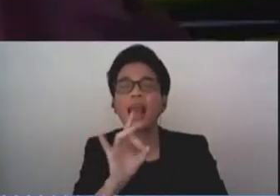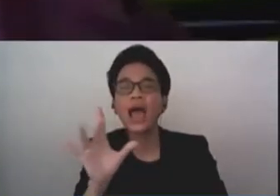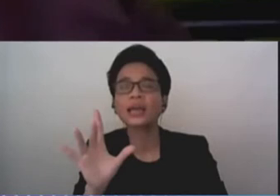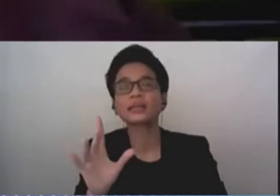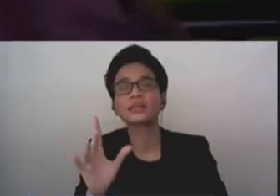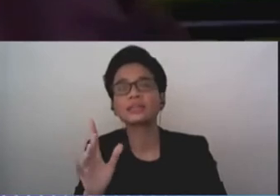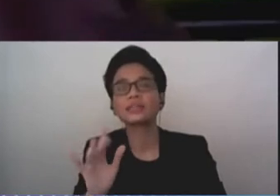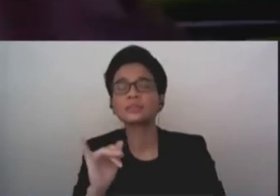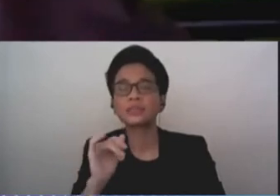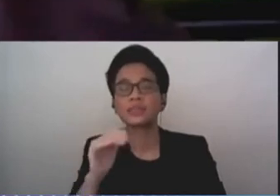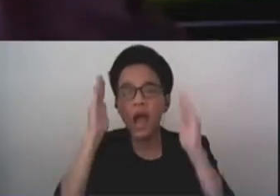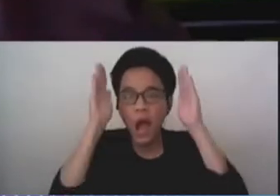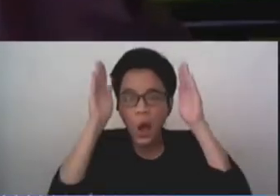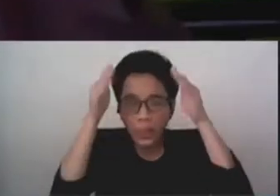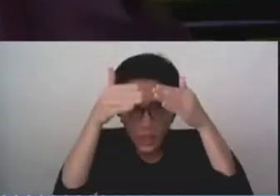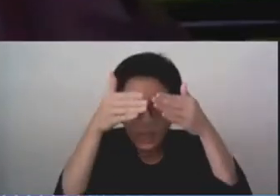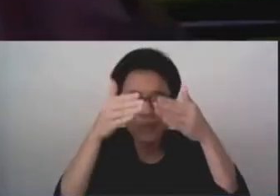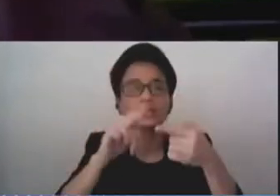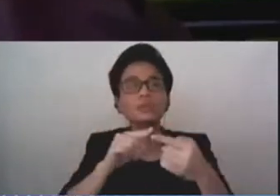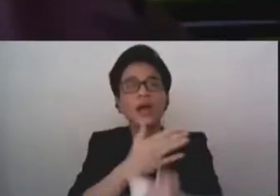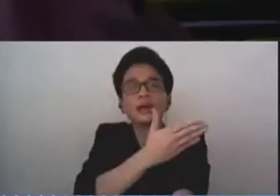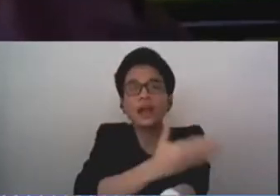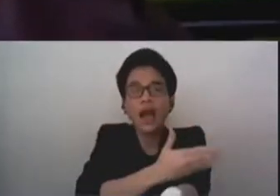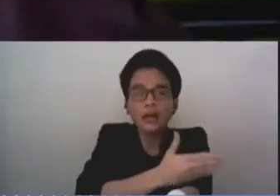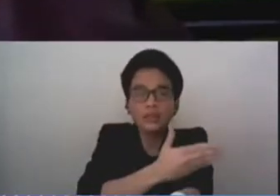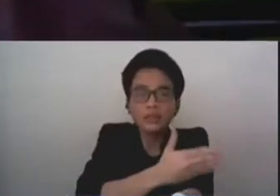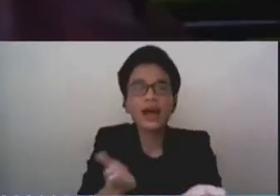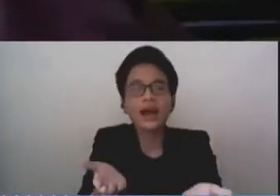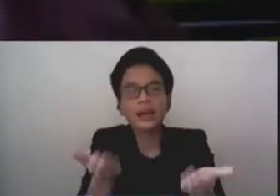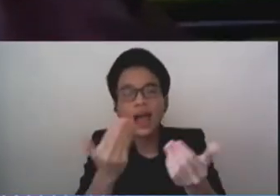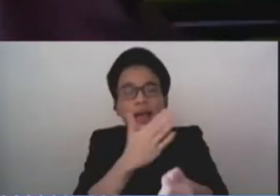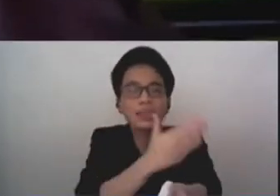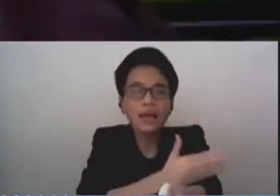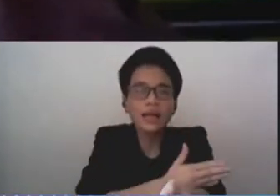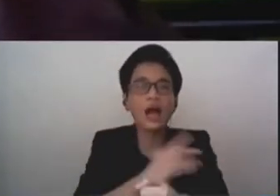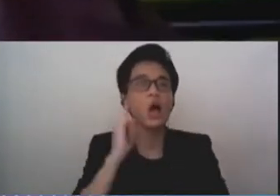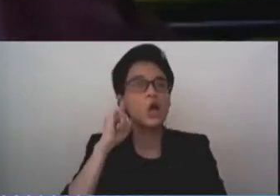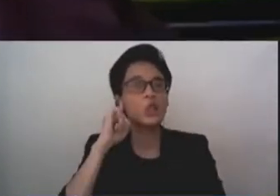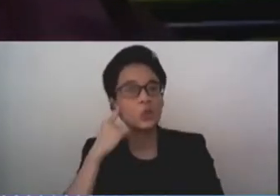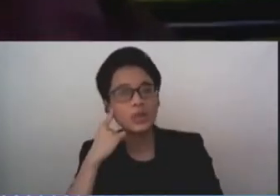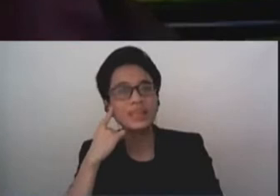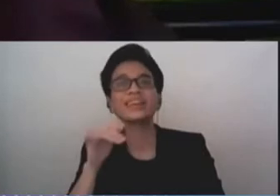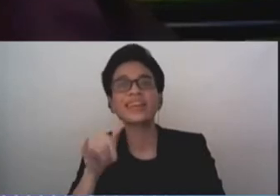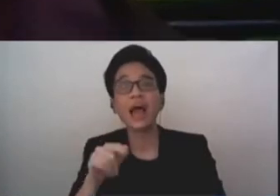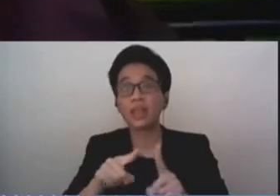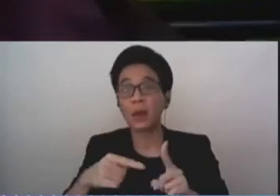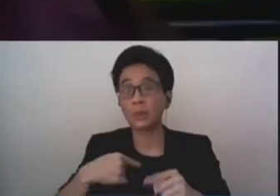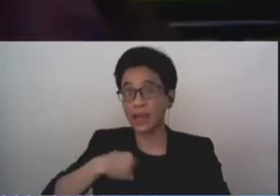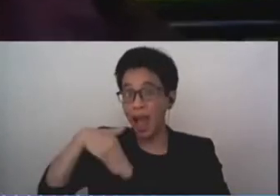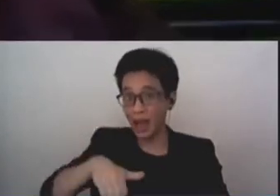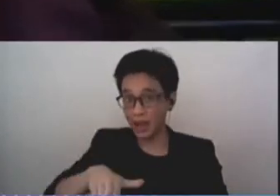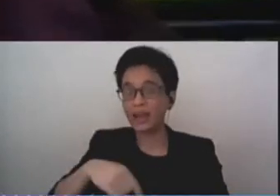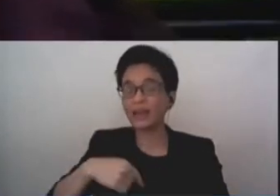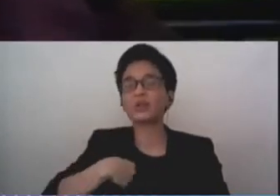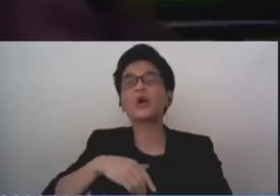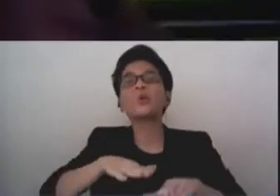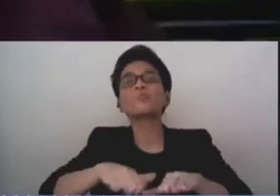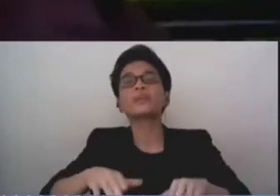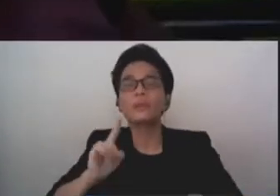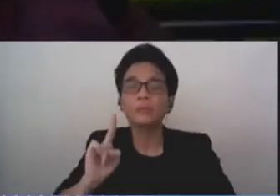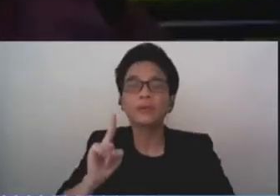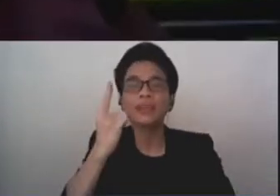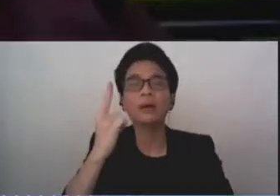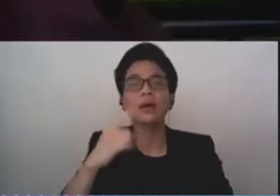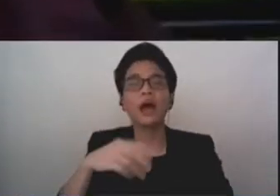kondisinya adalah anak autism, daksa ringan, anak tuli gitu. Nah, Balkis adalah anak tunanetra yang